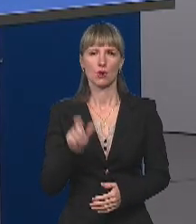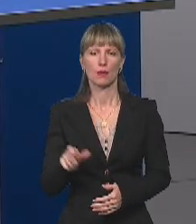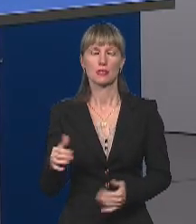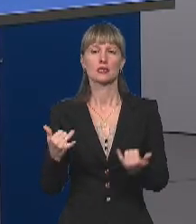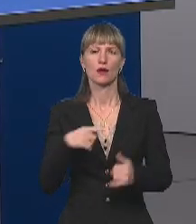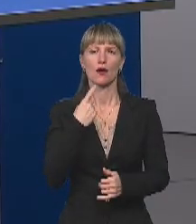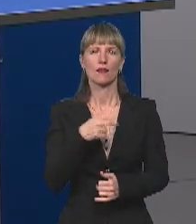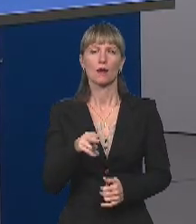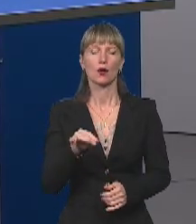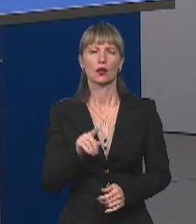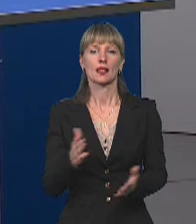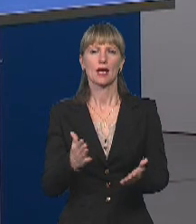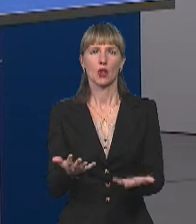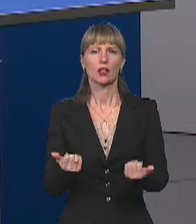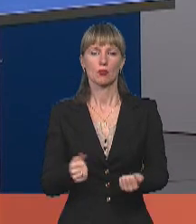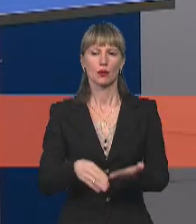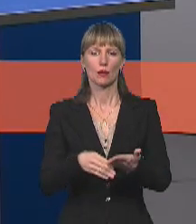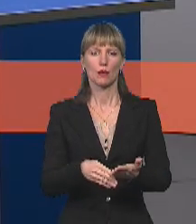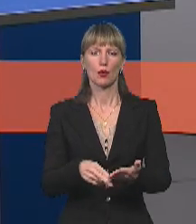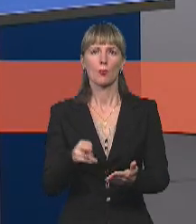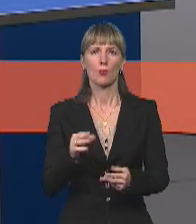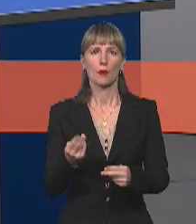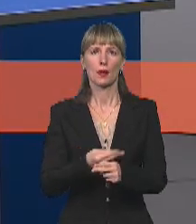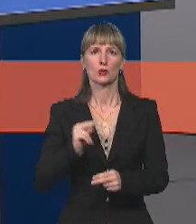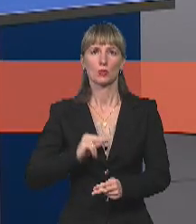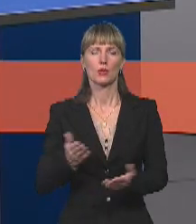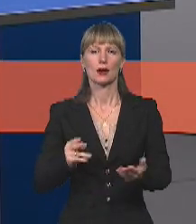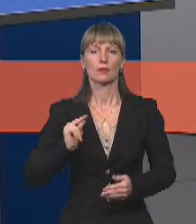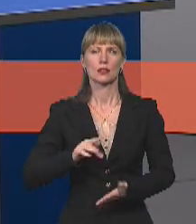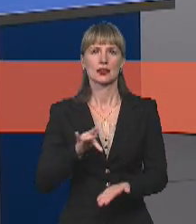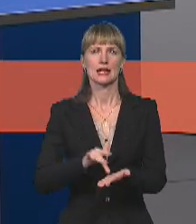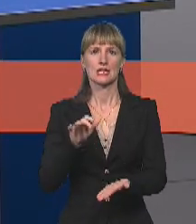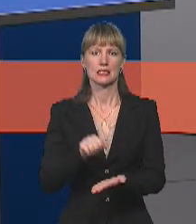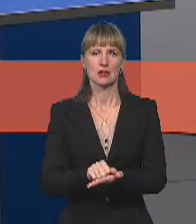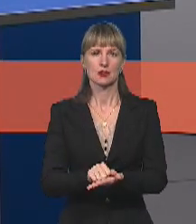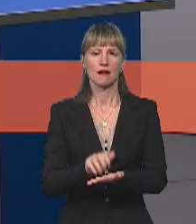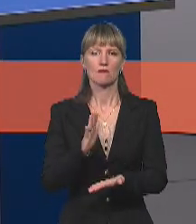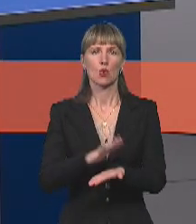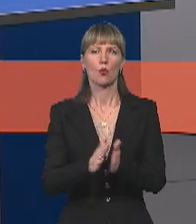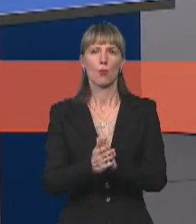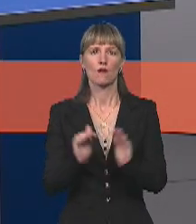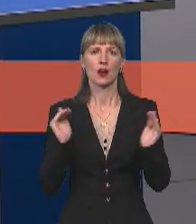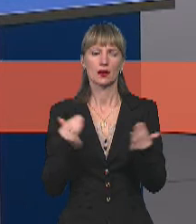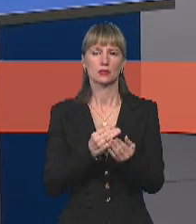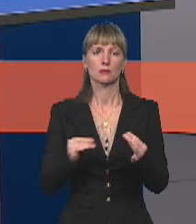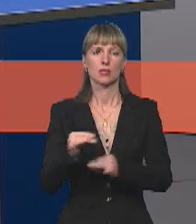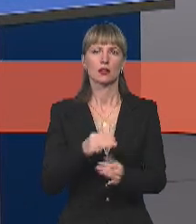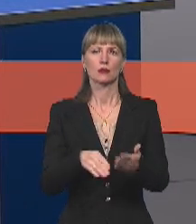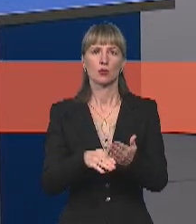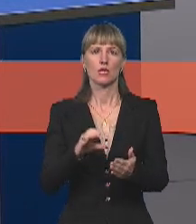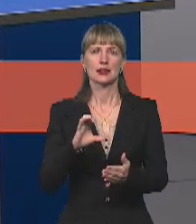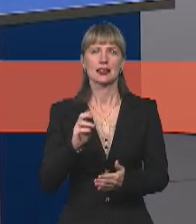Сьогодні ми говоримо про те, як отримати допомогу по безробіттю, як працюють центри зайнятості в умовах карантину. Спілкувалися за допомогою